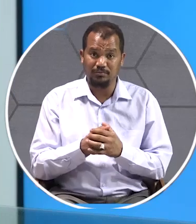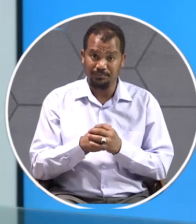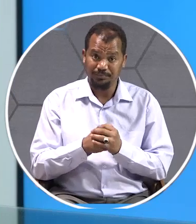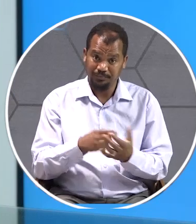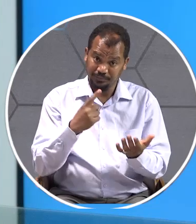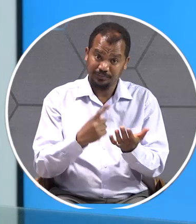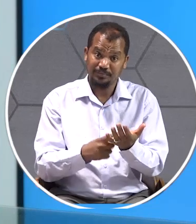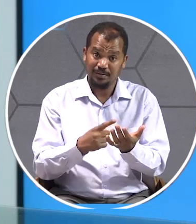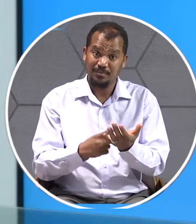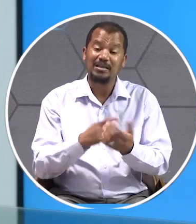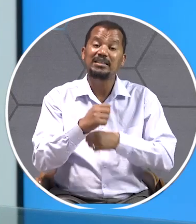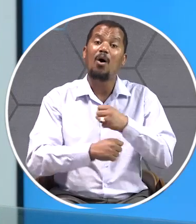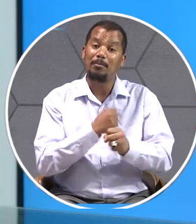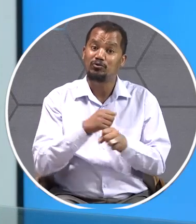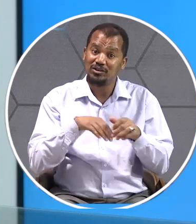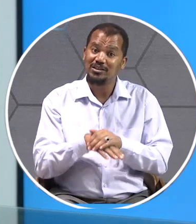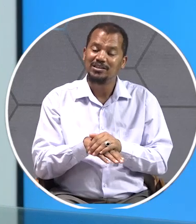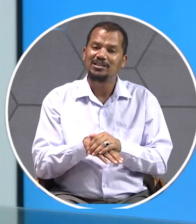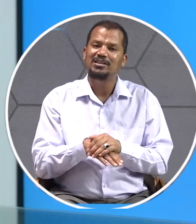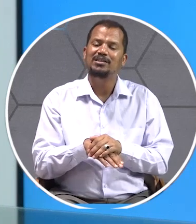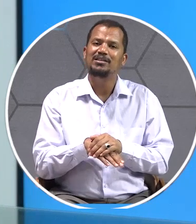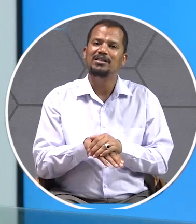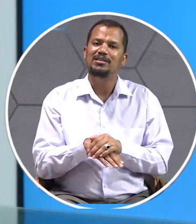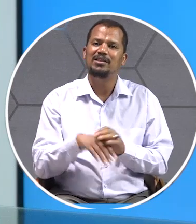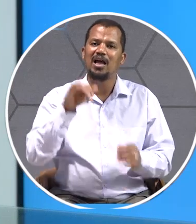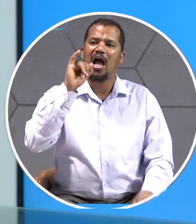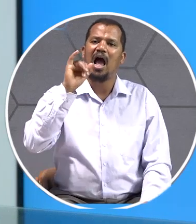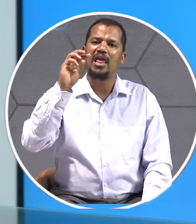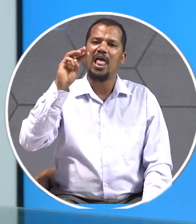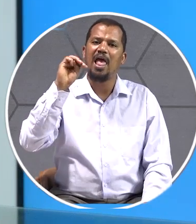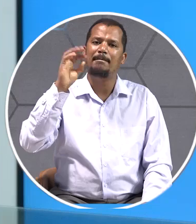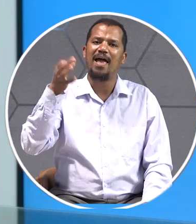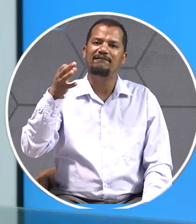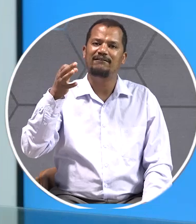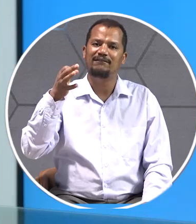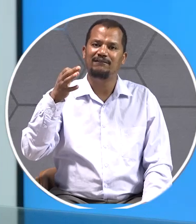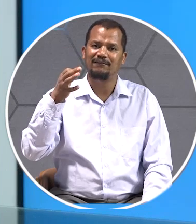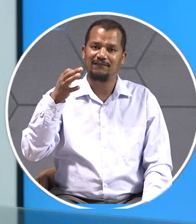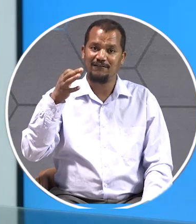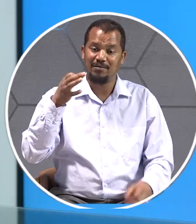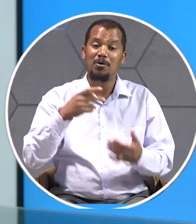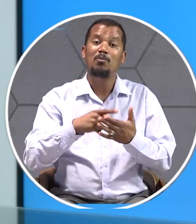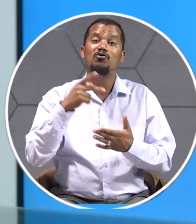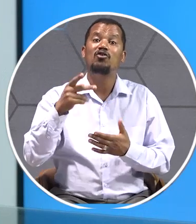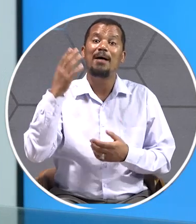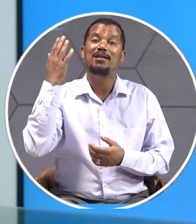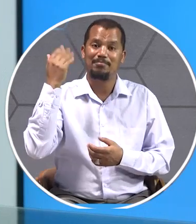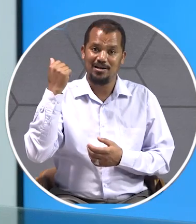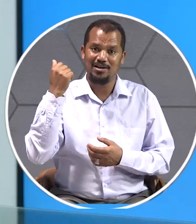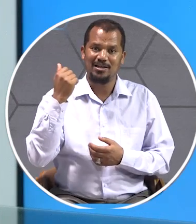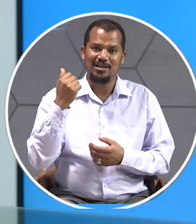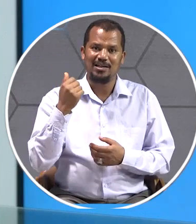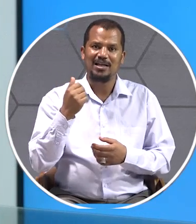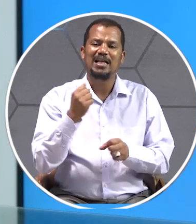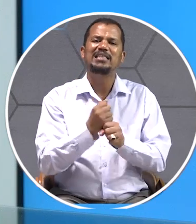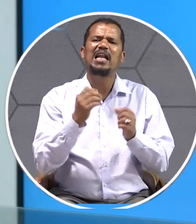በዛው አመት ውስጥ የዚህ የአይኤምኤፍ የሪትሬንችመንት ፕሮግራም ነበር እና የሰራተኛ ቅነሳ